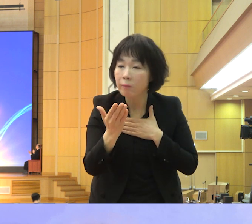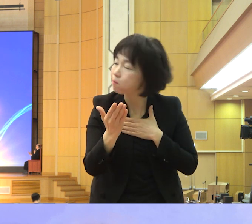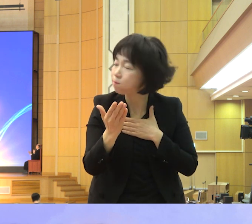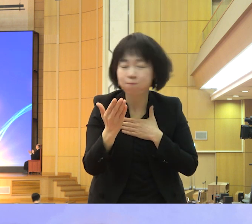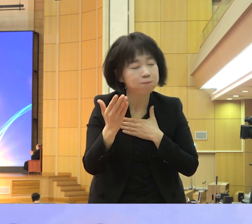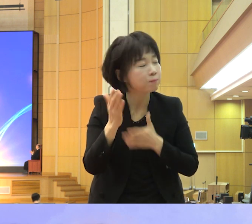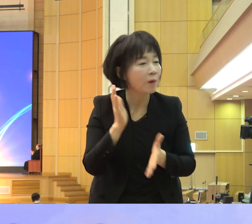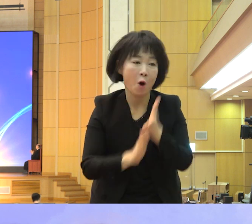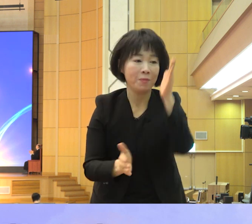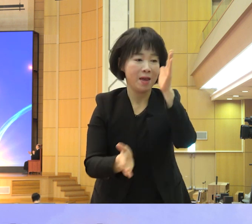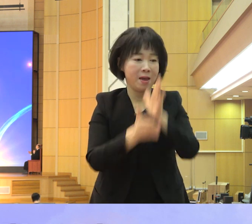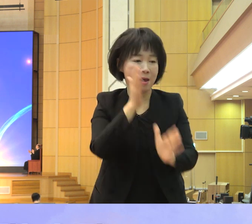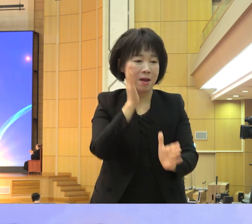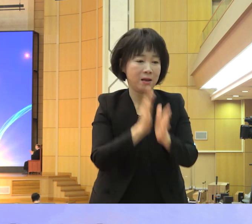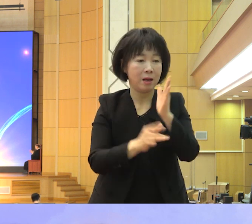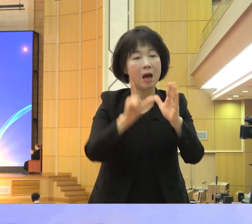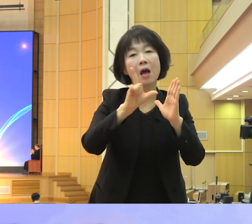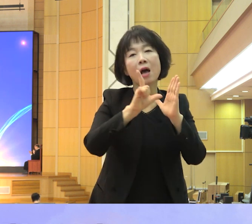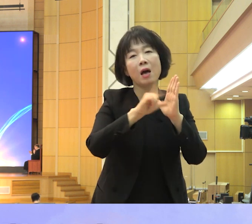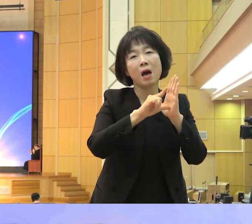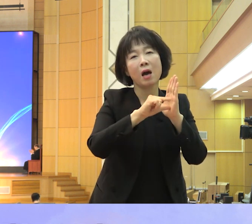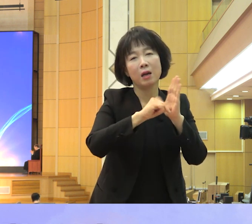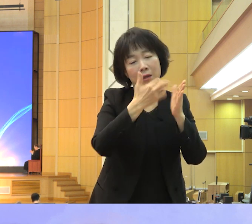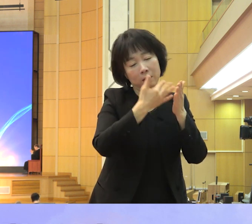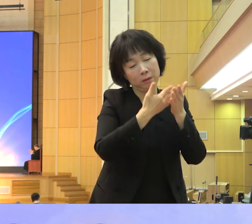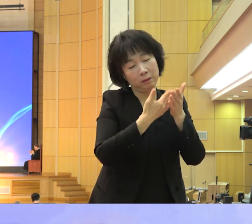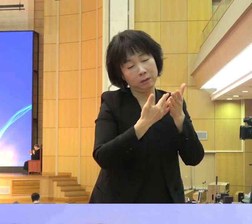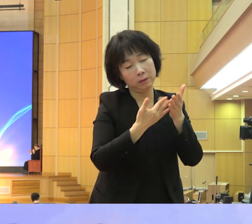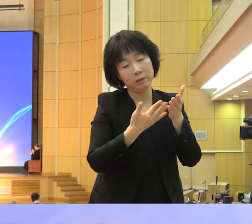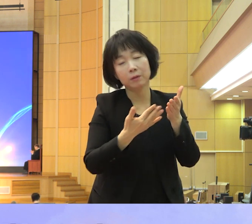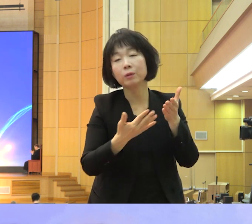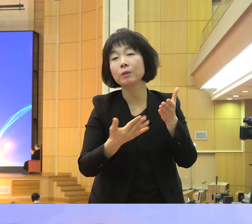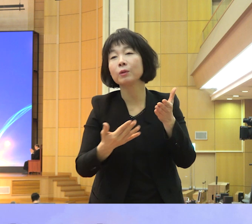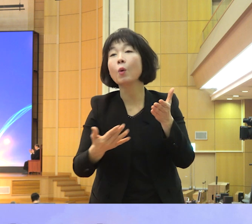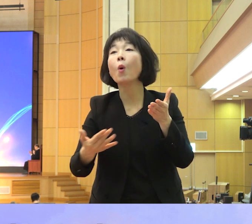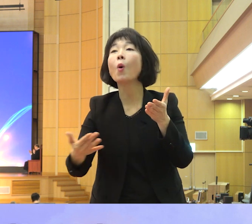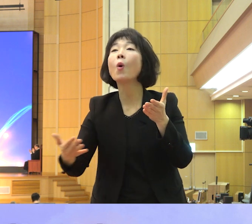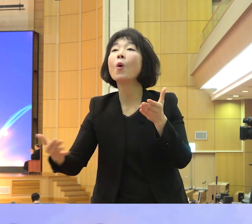수 없네. 세월이